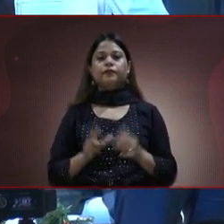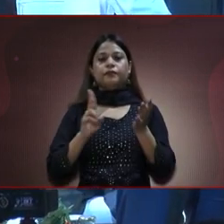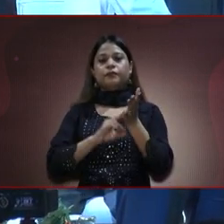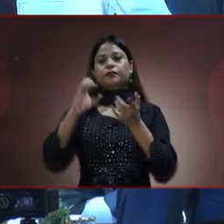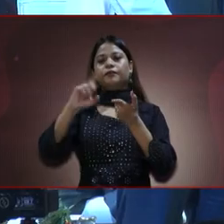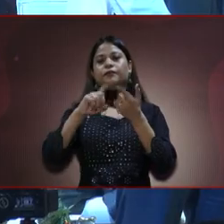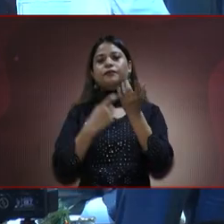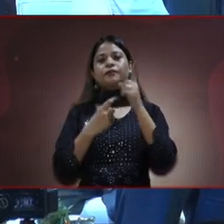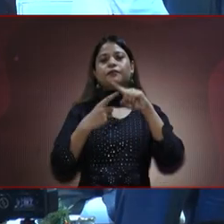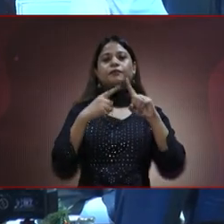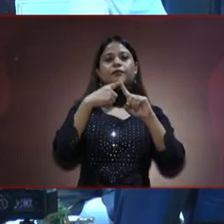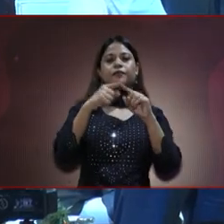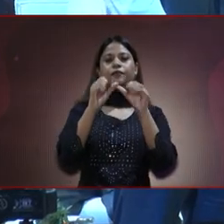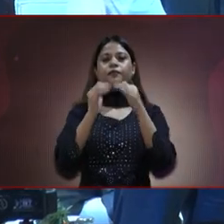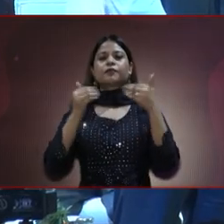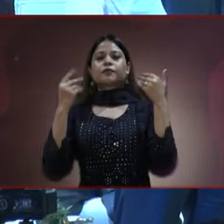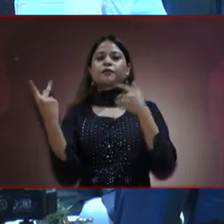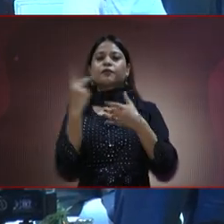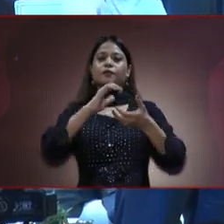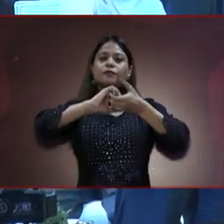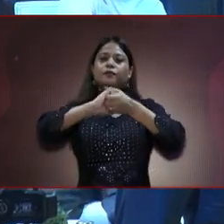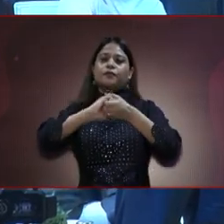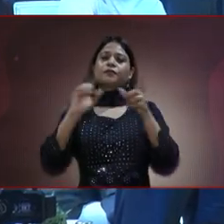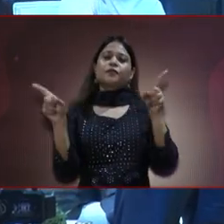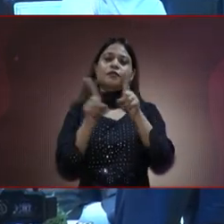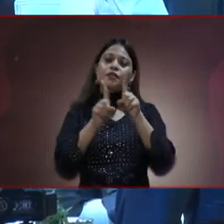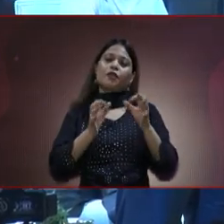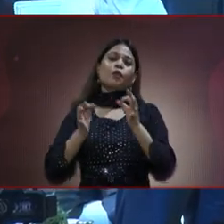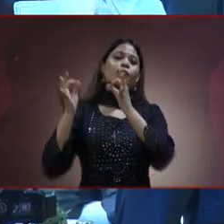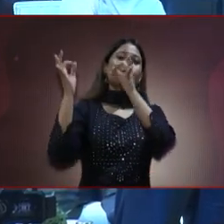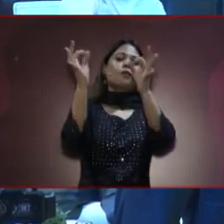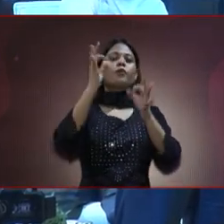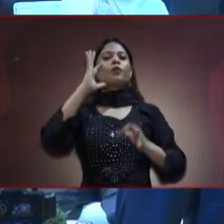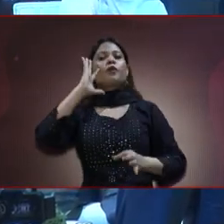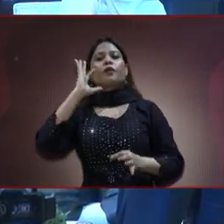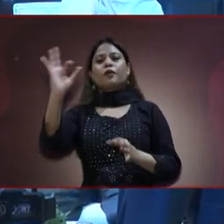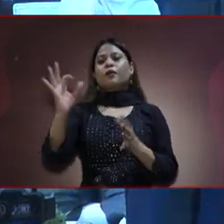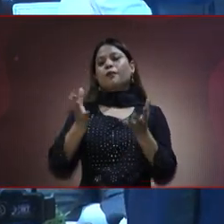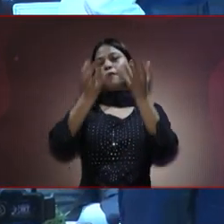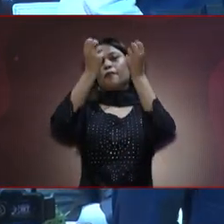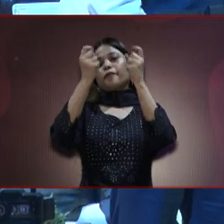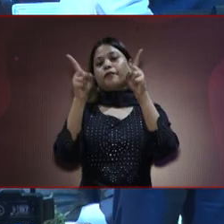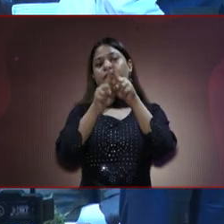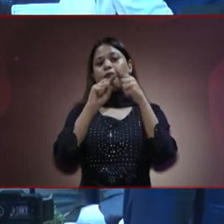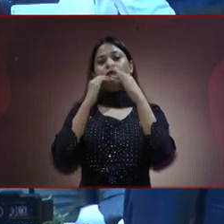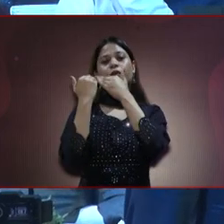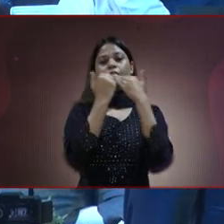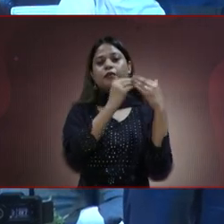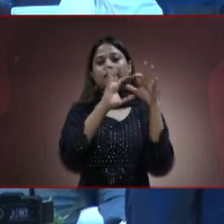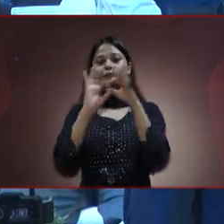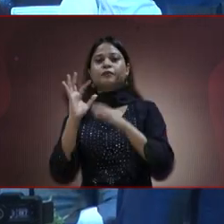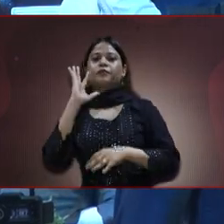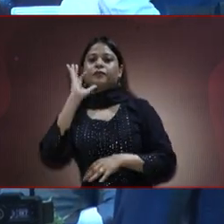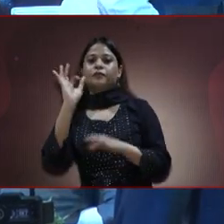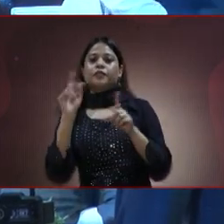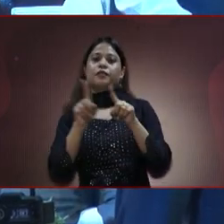NCERT और Amazon का यह सहयोग एक मील का पत्थर साबित होगा शिक्षा के क्षेत्र में। ये बहुत ही मददगार